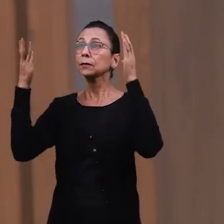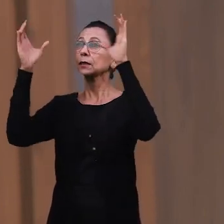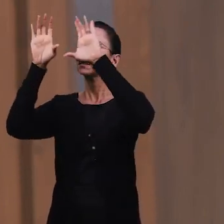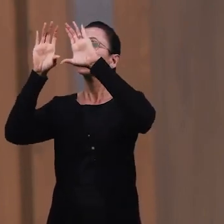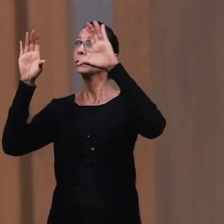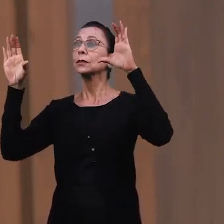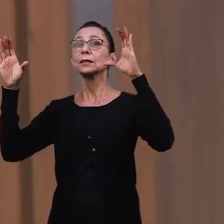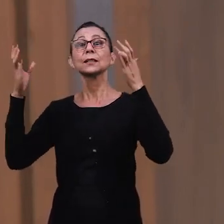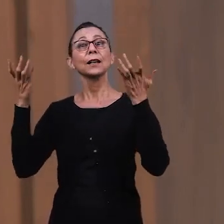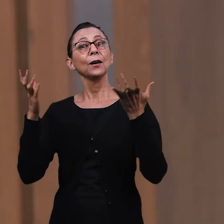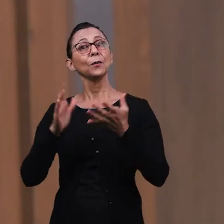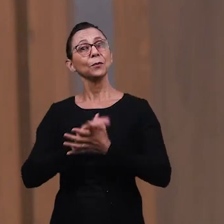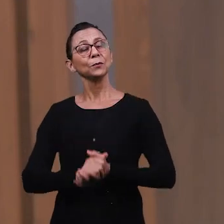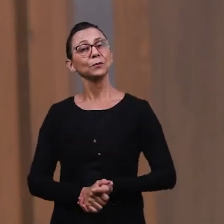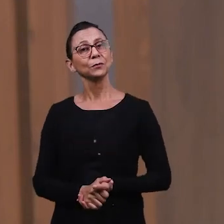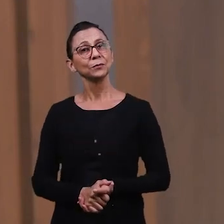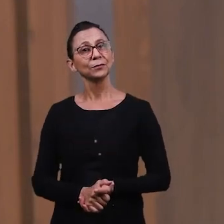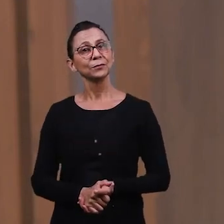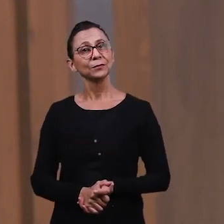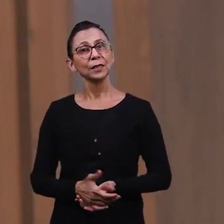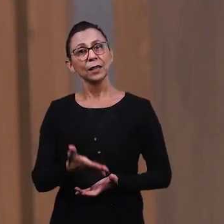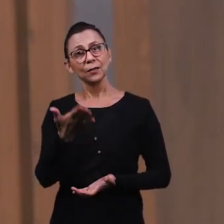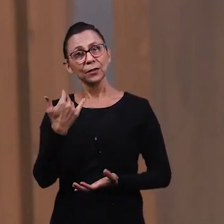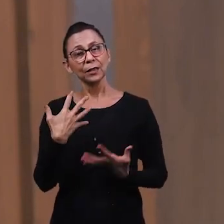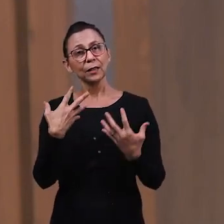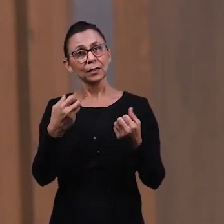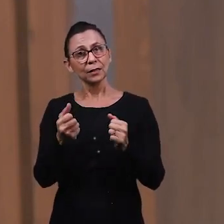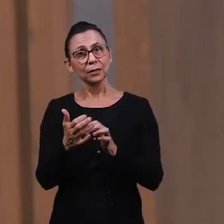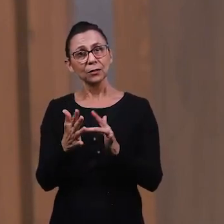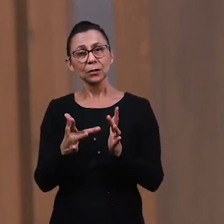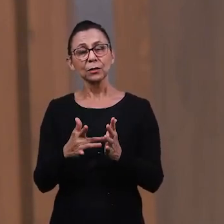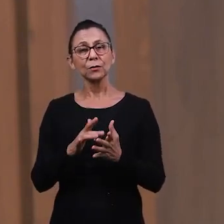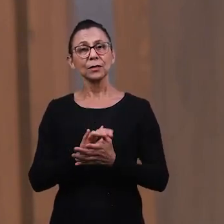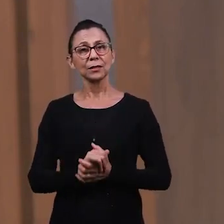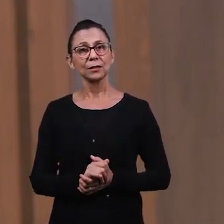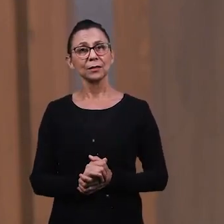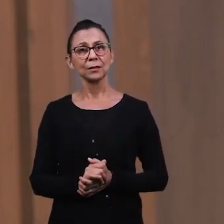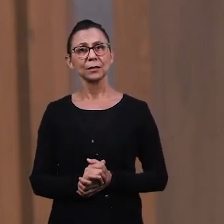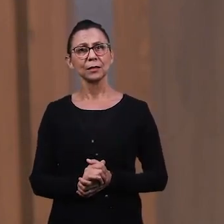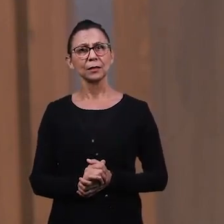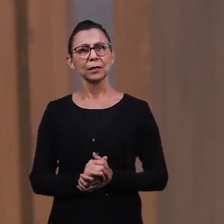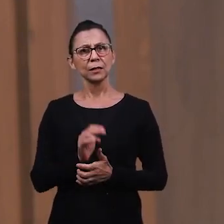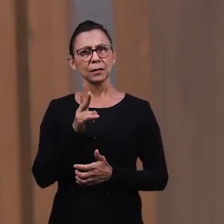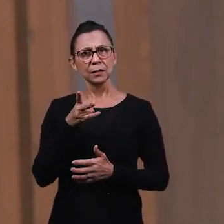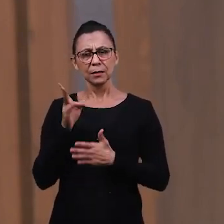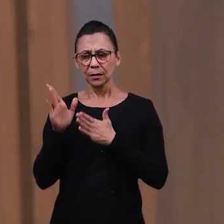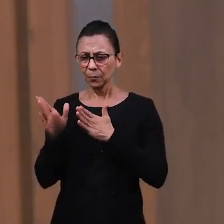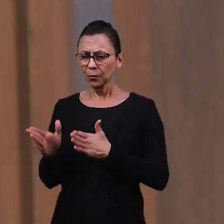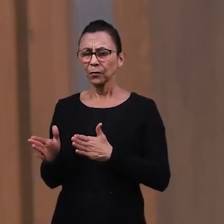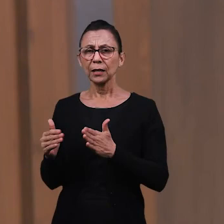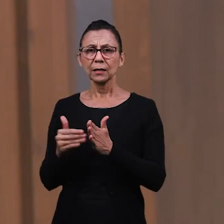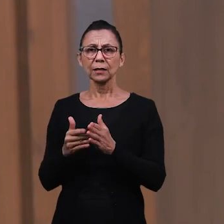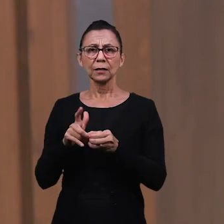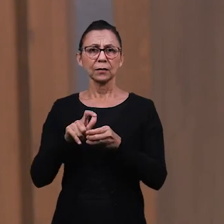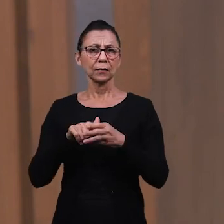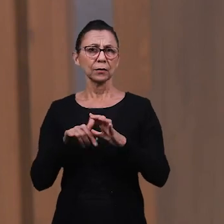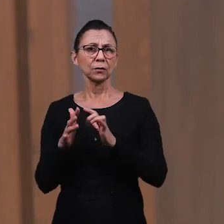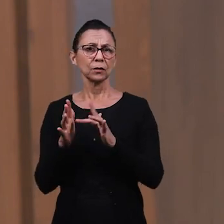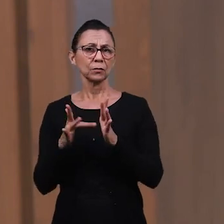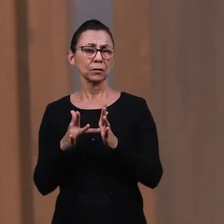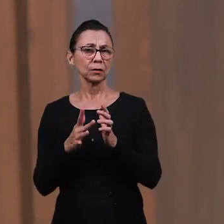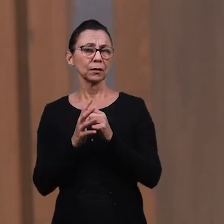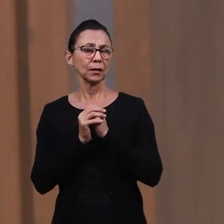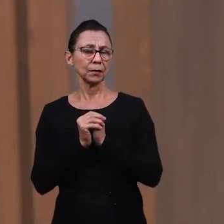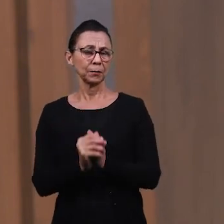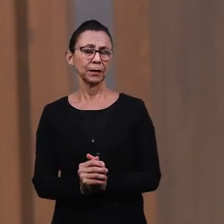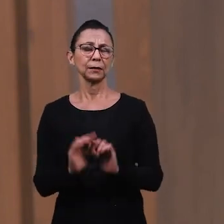va se passer bientôt au ciel, nous allons accepter cette invitation pour te saluer, être fidèle jusqu'à la fin.